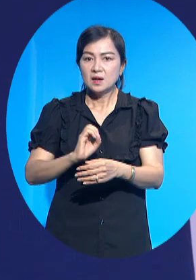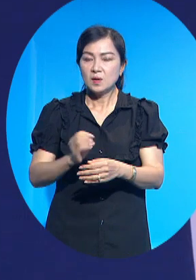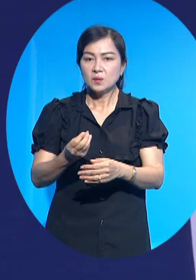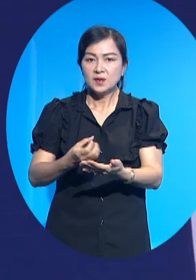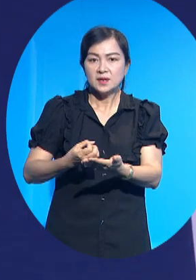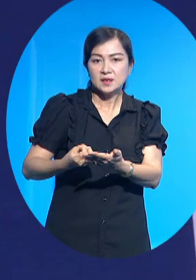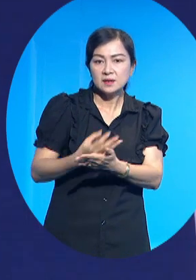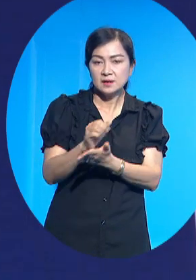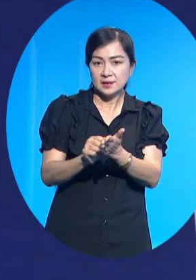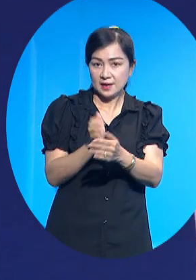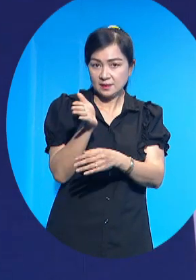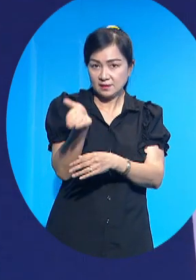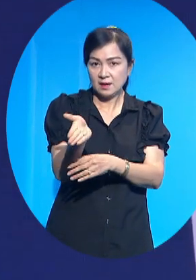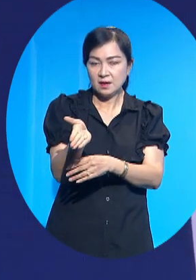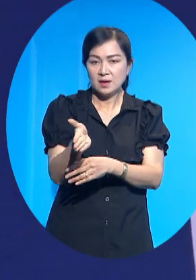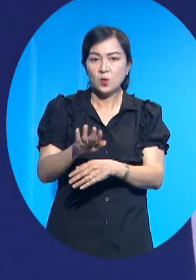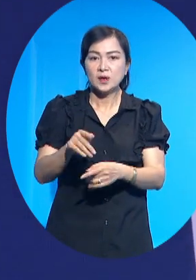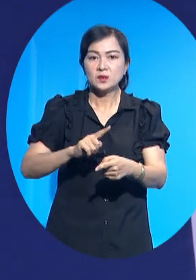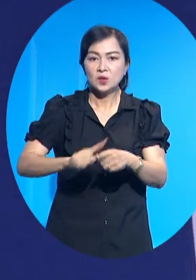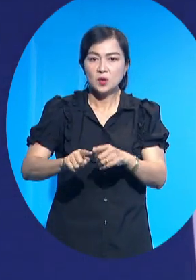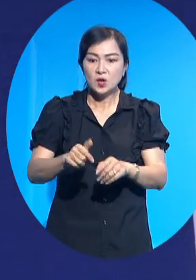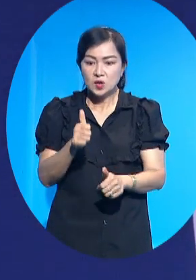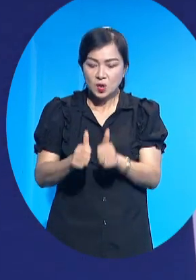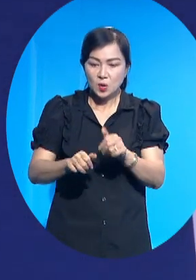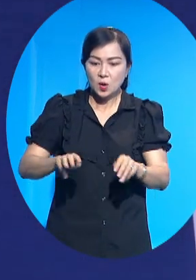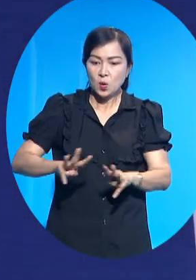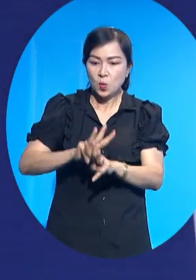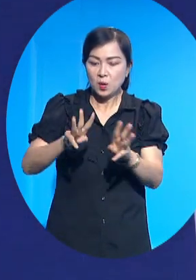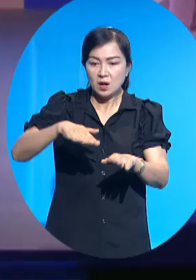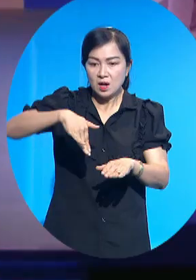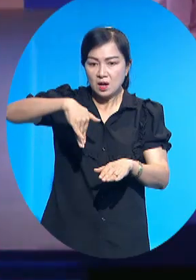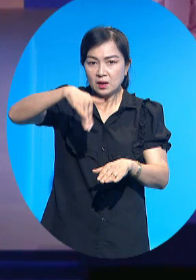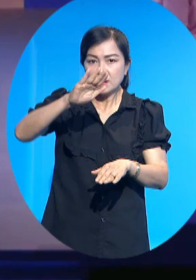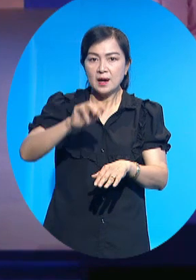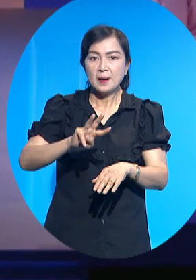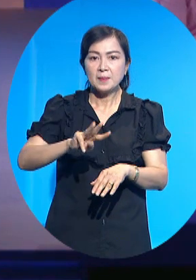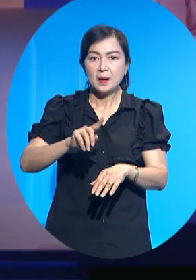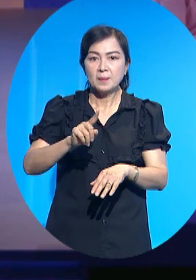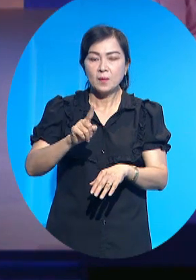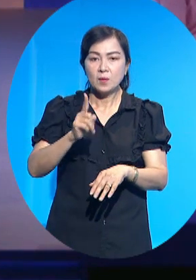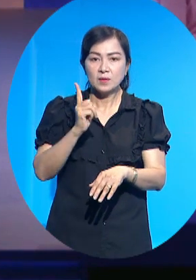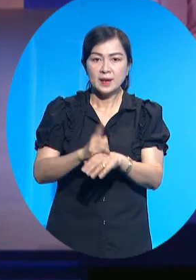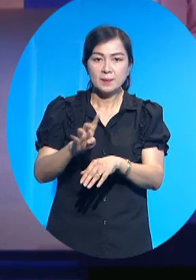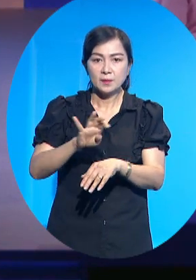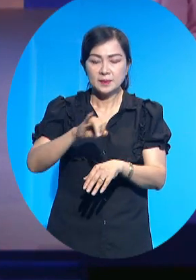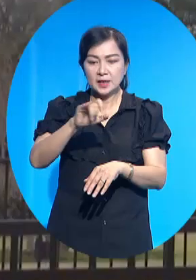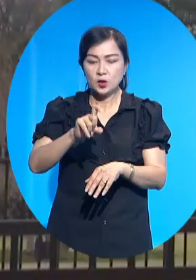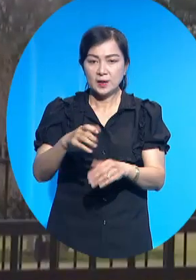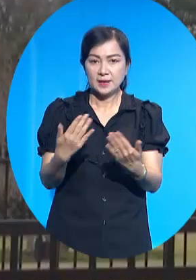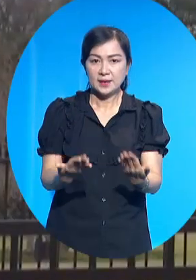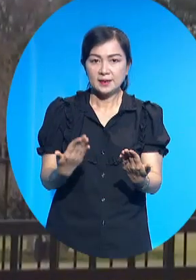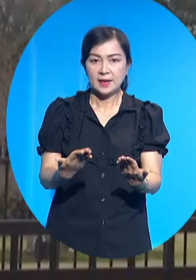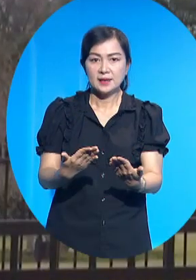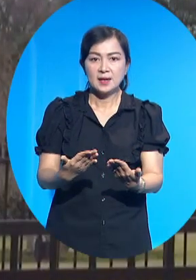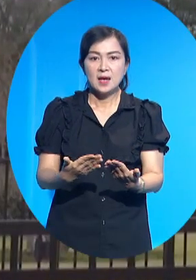chi tiêu công trong tháng tới, thậm chí làm vỡ nợ, nếu Quốc hội không nâng mức trần nợ công 31.400 tỷ đô la hiện nay.